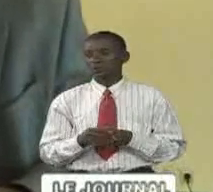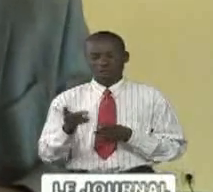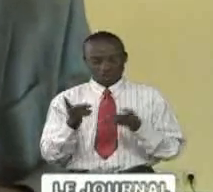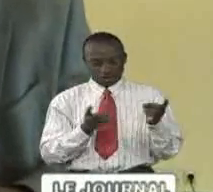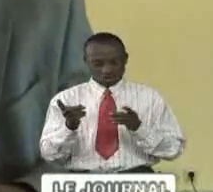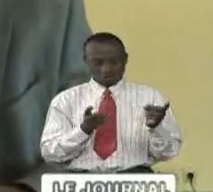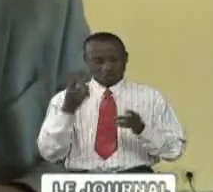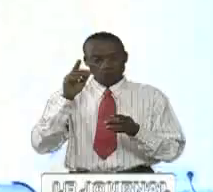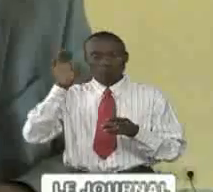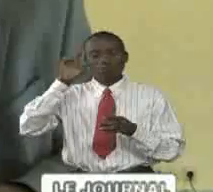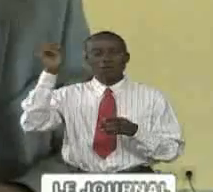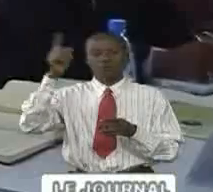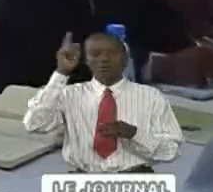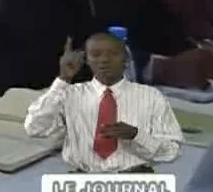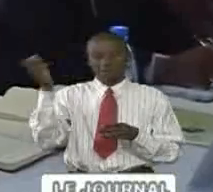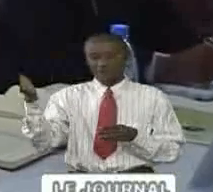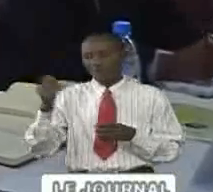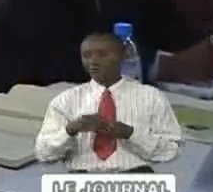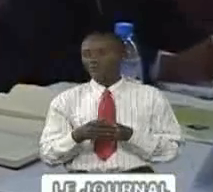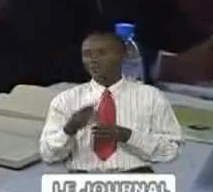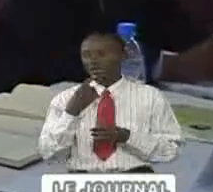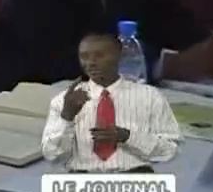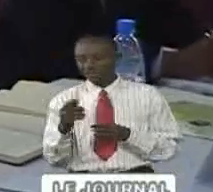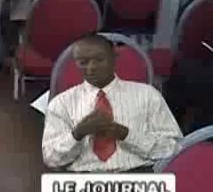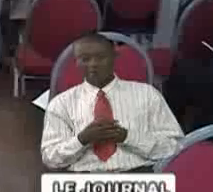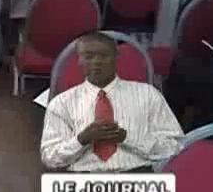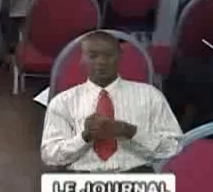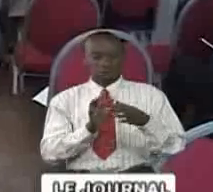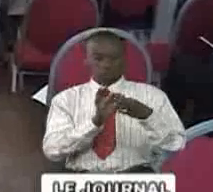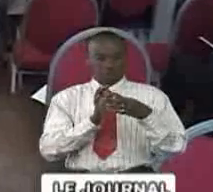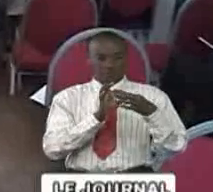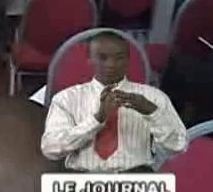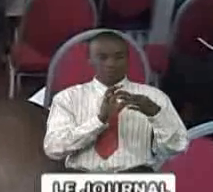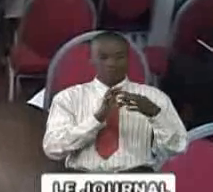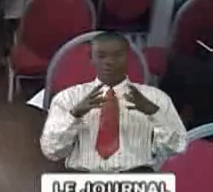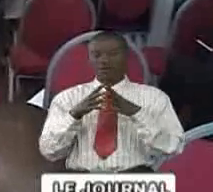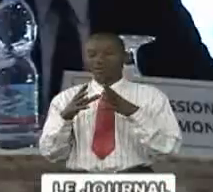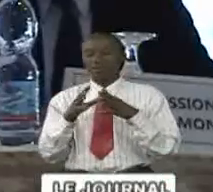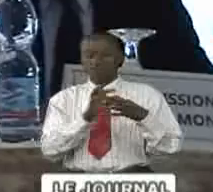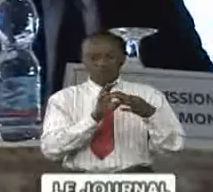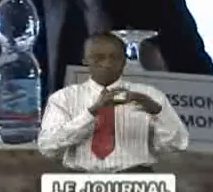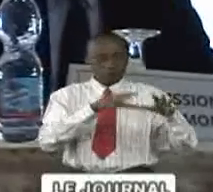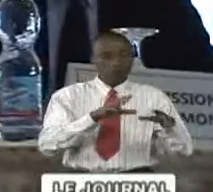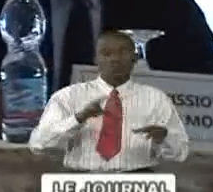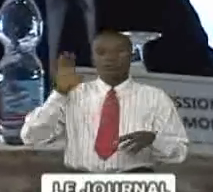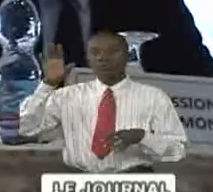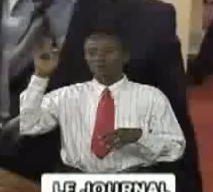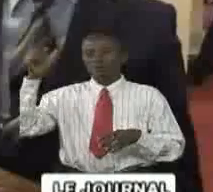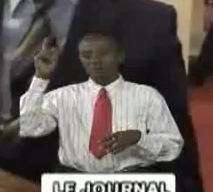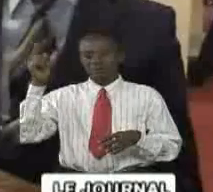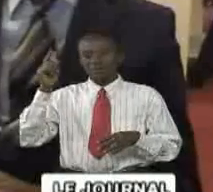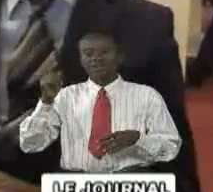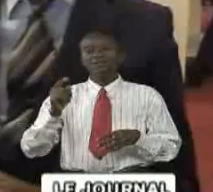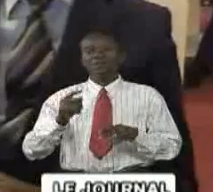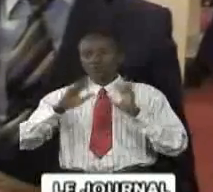Eustache Ouayoro, a souligné que la vitalité de la coopération RDC-Banque mondiale réside dans la qualité du dialogue